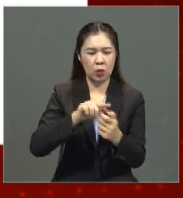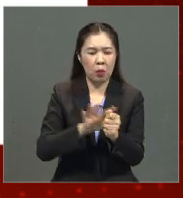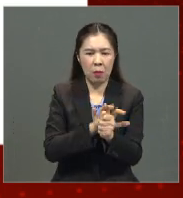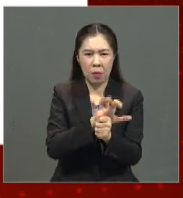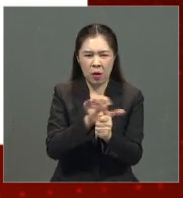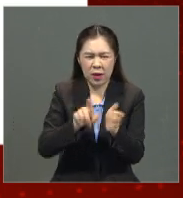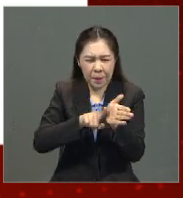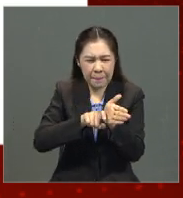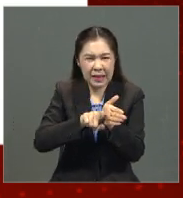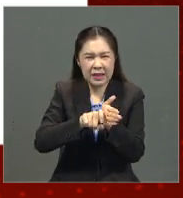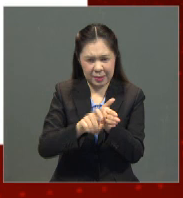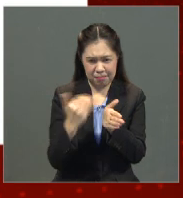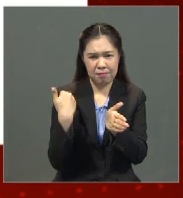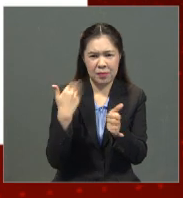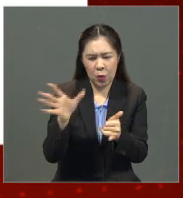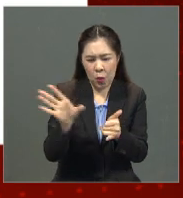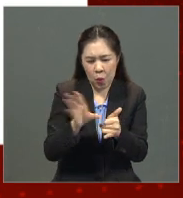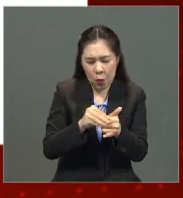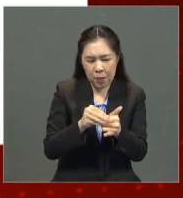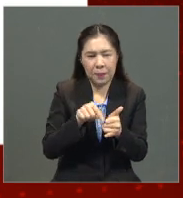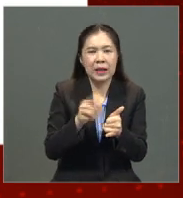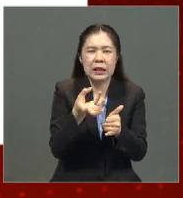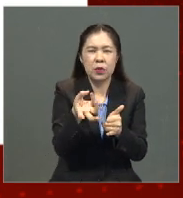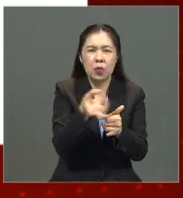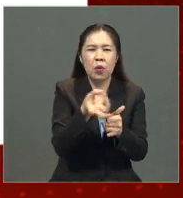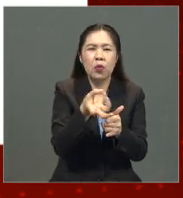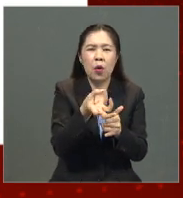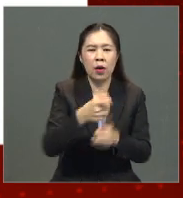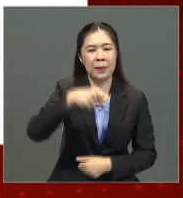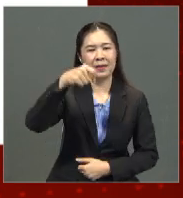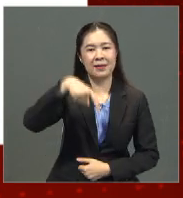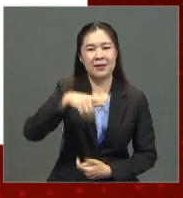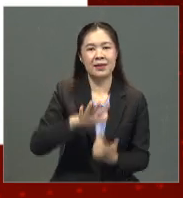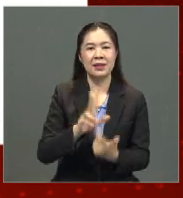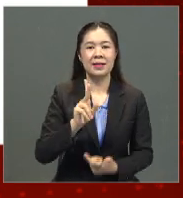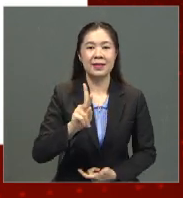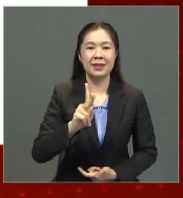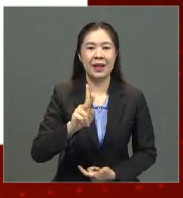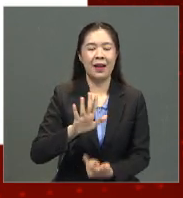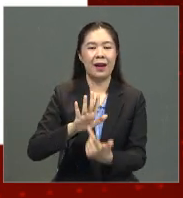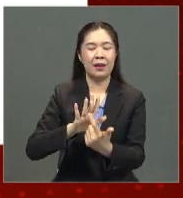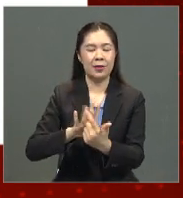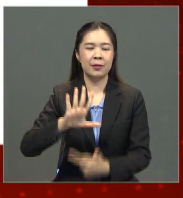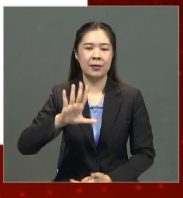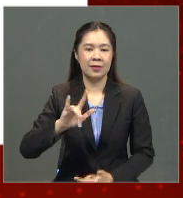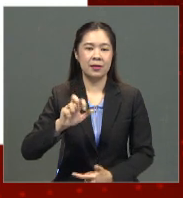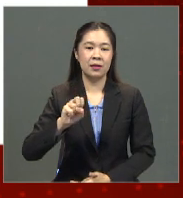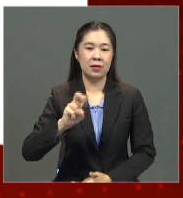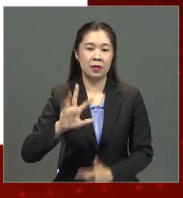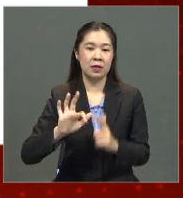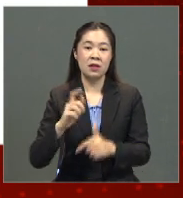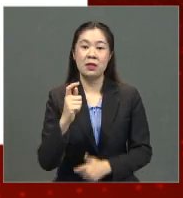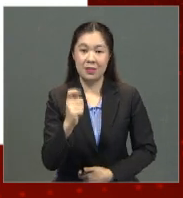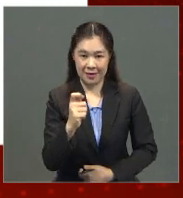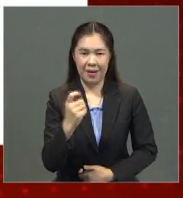โควีย์ 19แต่ว่าพบในปริมาณที่น้อยมากๆเขาเรียกว่าสร้างเชื้อนะฮะแล้วเมื่อเจาะเลือดตรวจอีกครั้งก็เพราะว่า